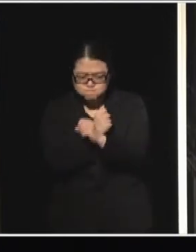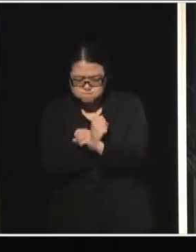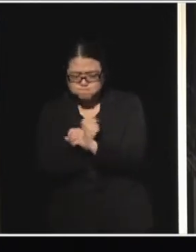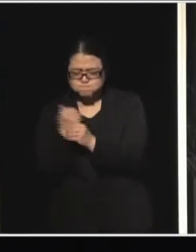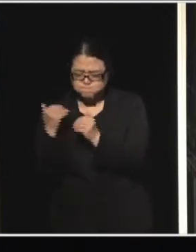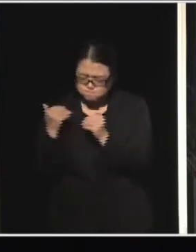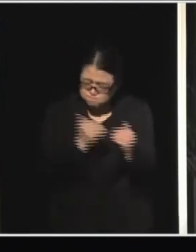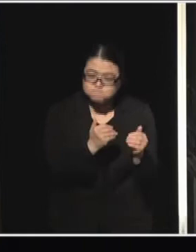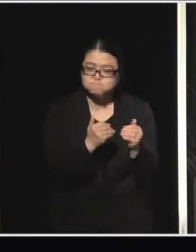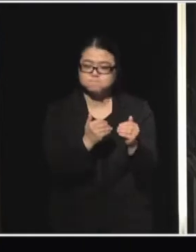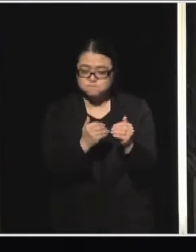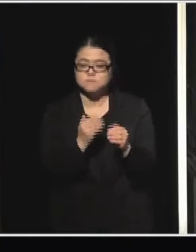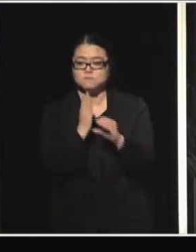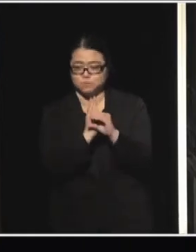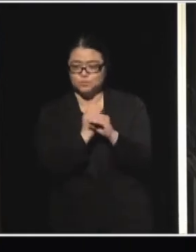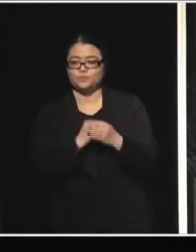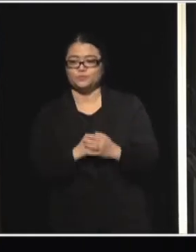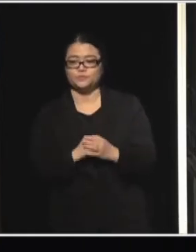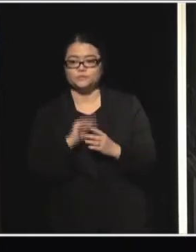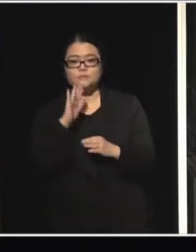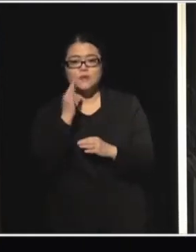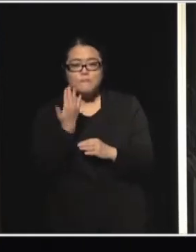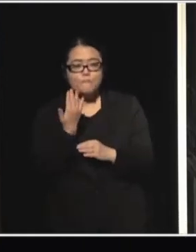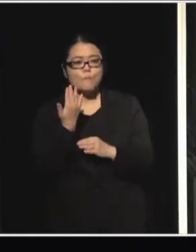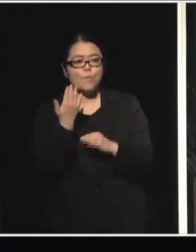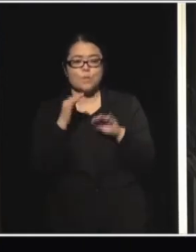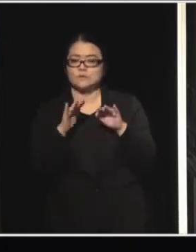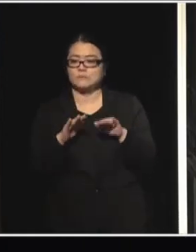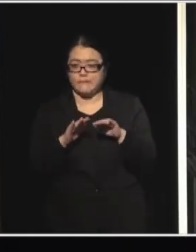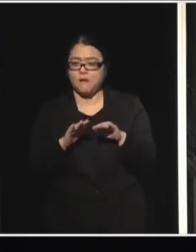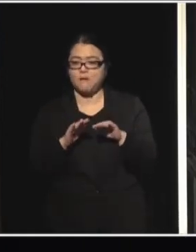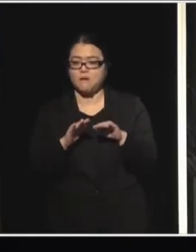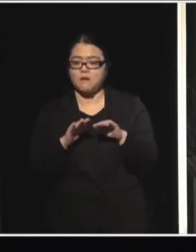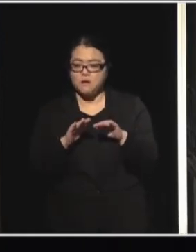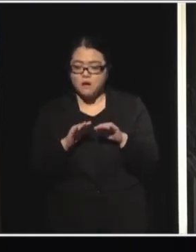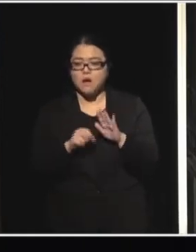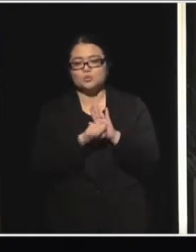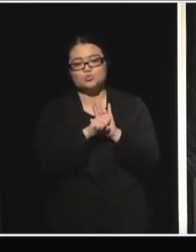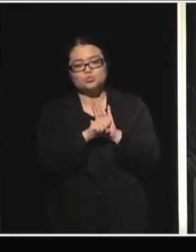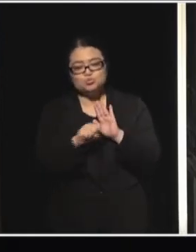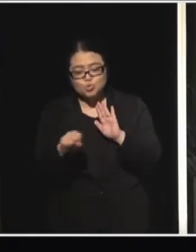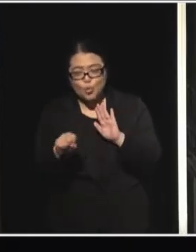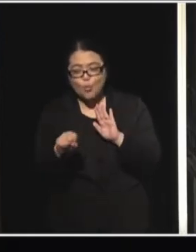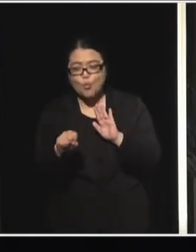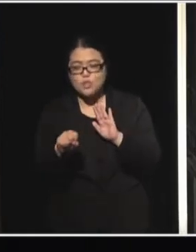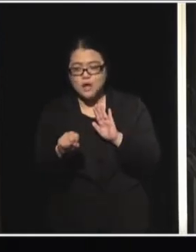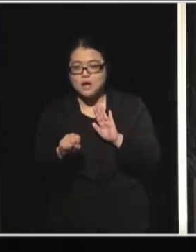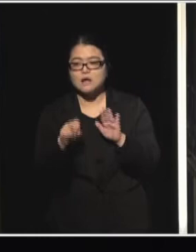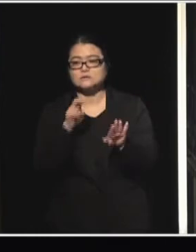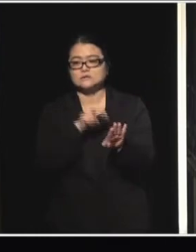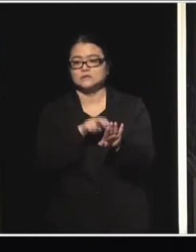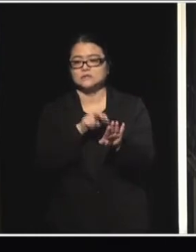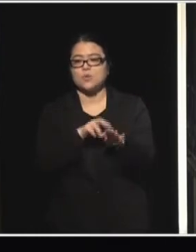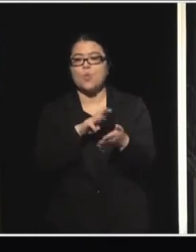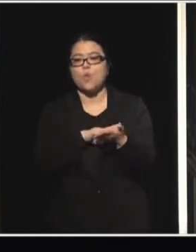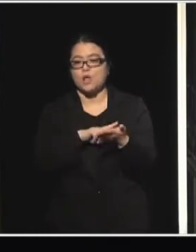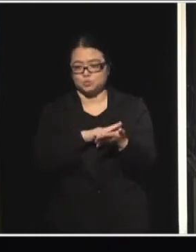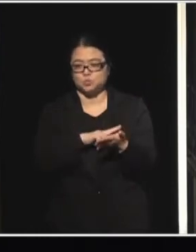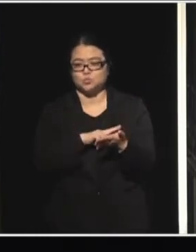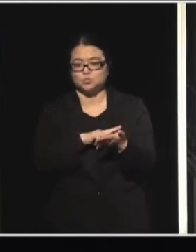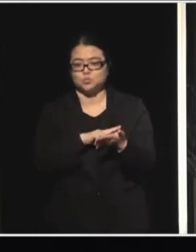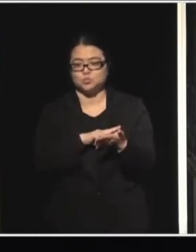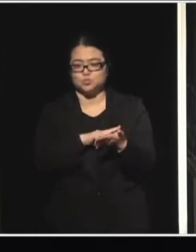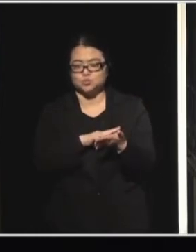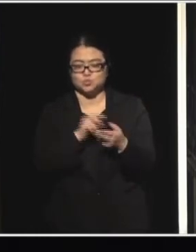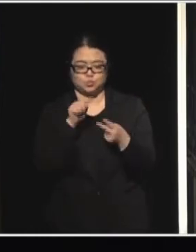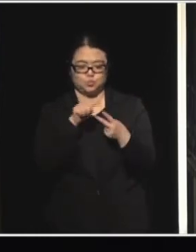なんですけれども今のところ4型これ立レイヴとして有効だと判断された樹齢